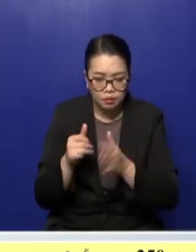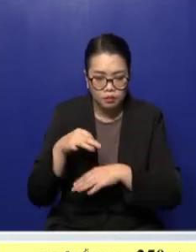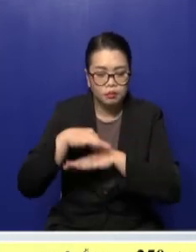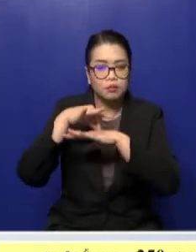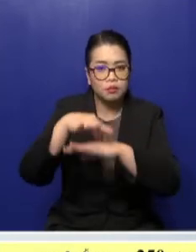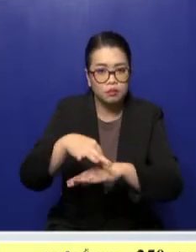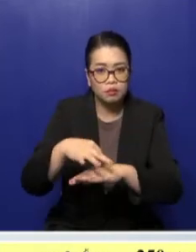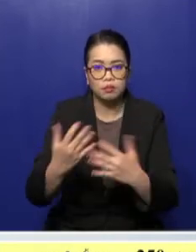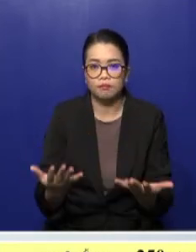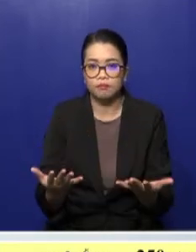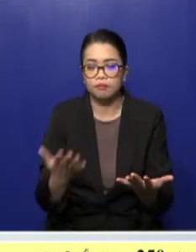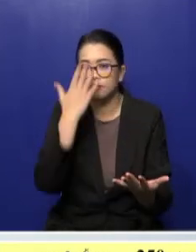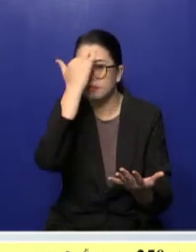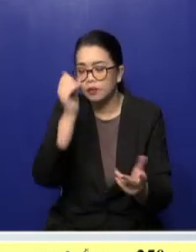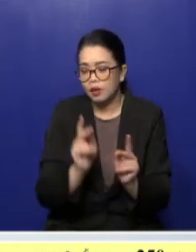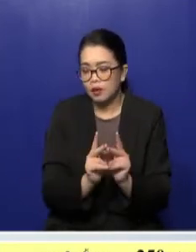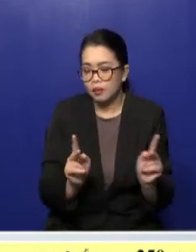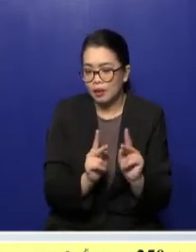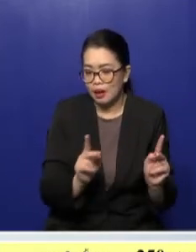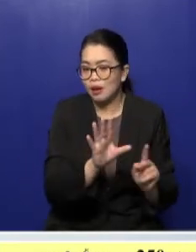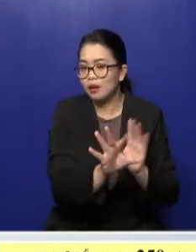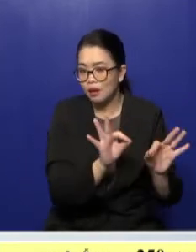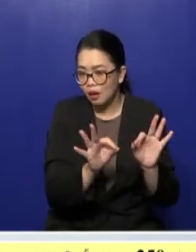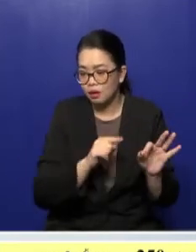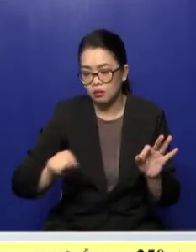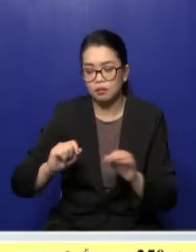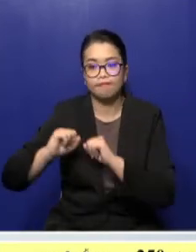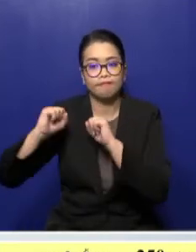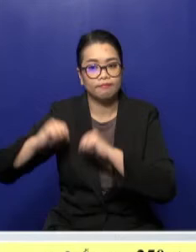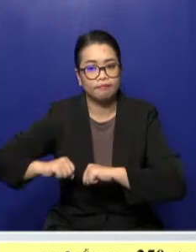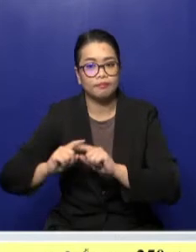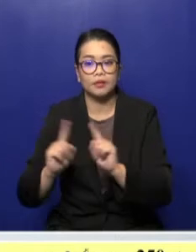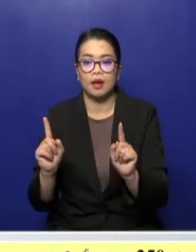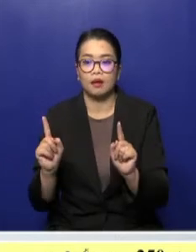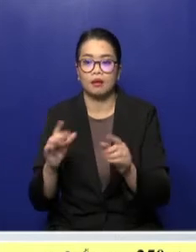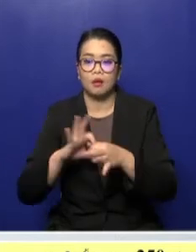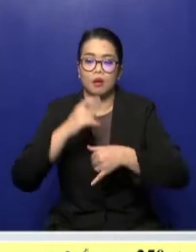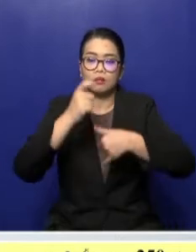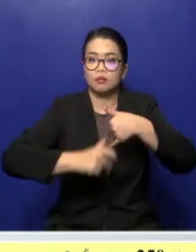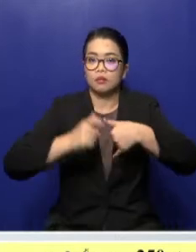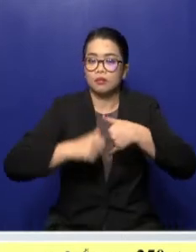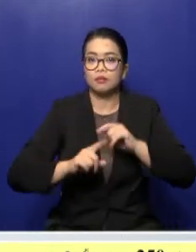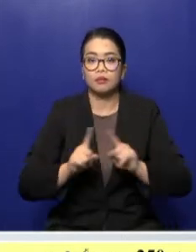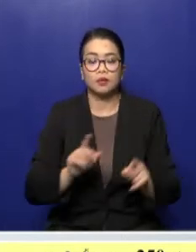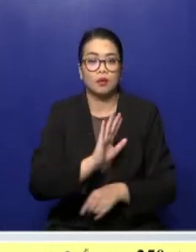คือในเรื่องของว่ากรรมการสรรหาเนี่ยมีมติไม่ตรงกันในเรื่องคุณสมบัติของ